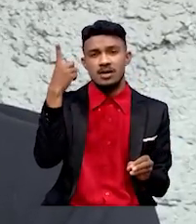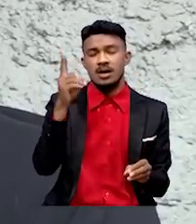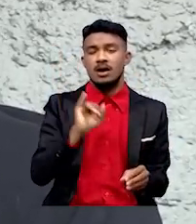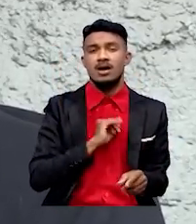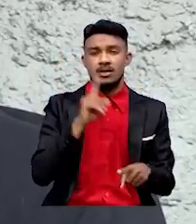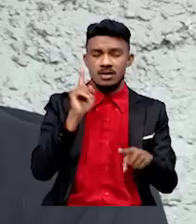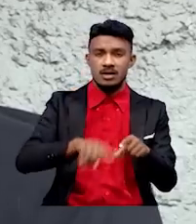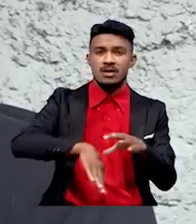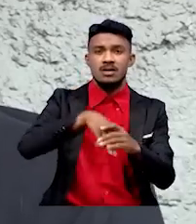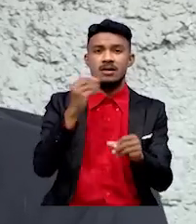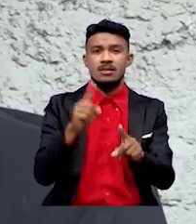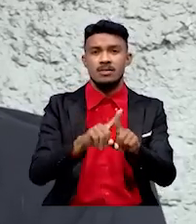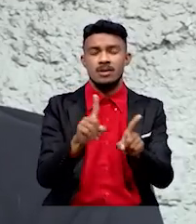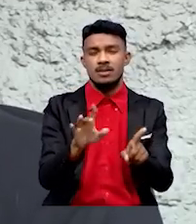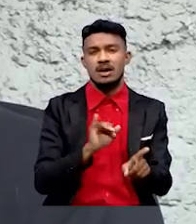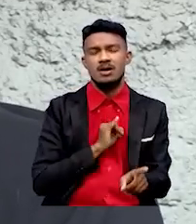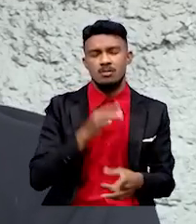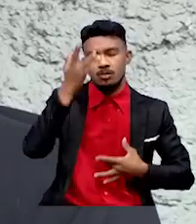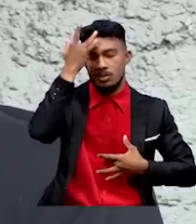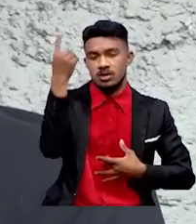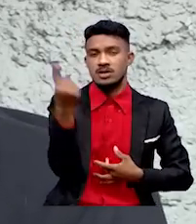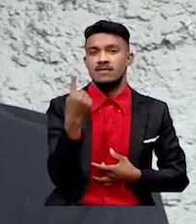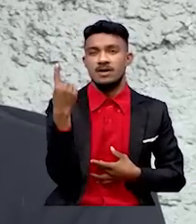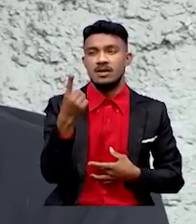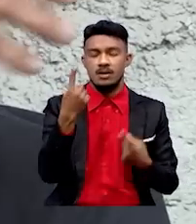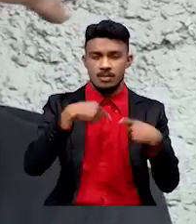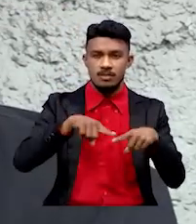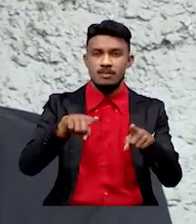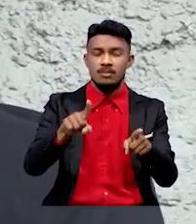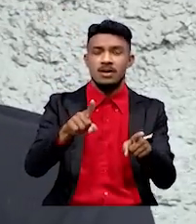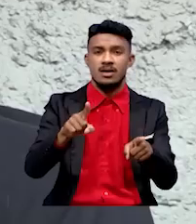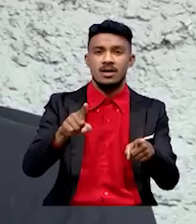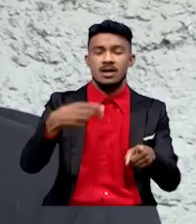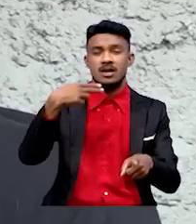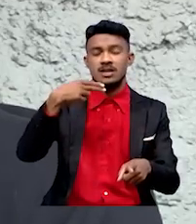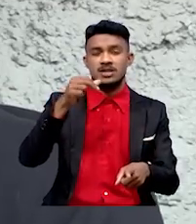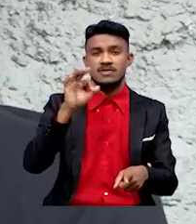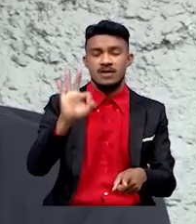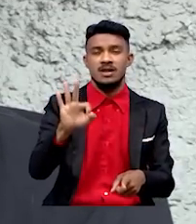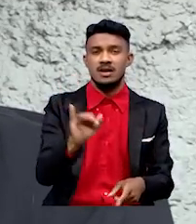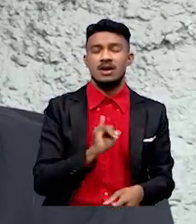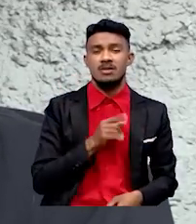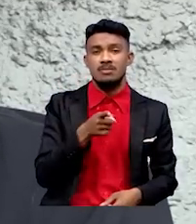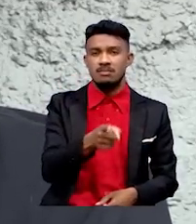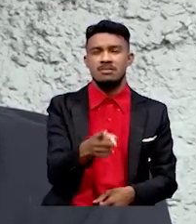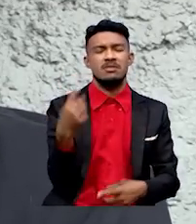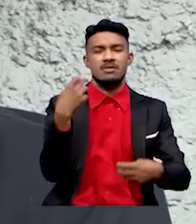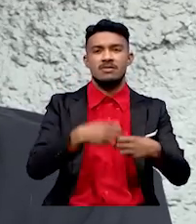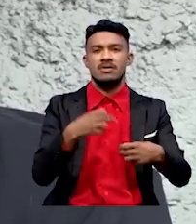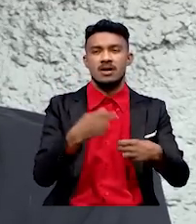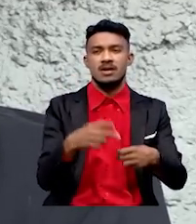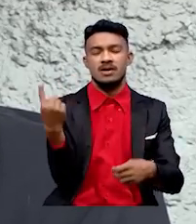kau nama es, isne aku mau rawat. Aku aris rawat cinti ne disebut aku pun araskan rawat. Pada